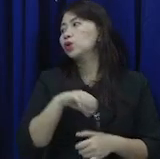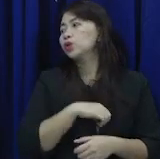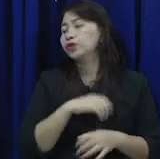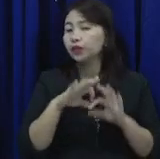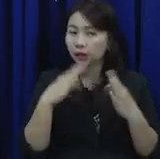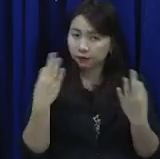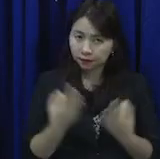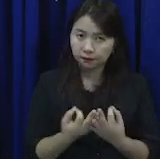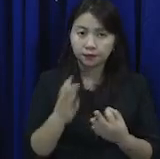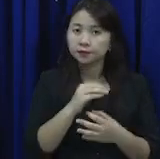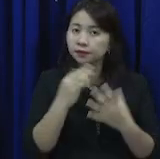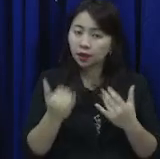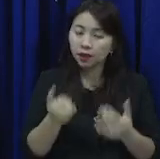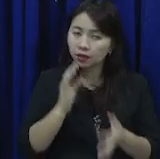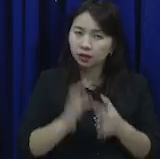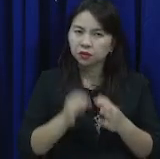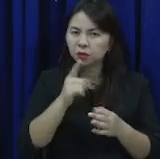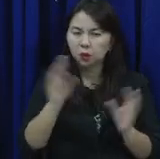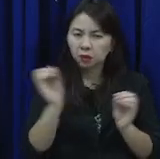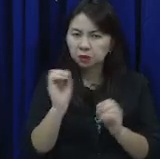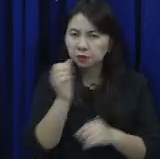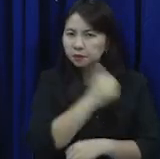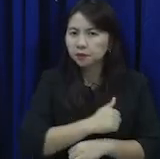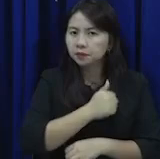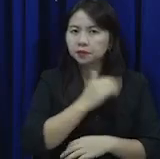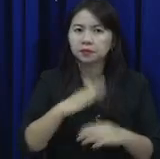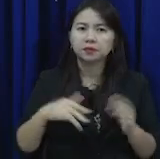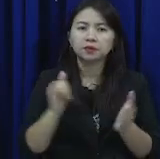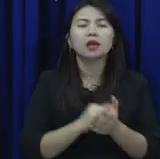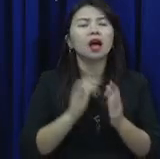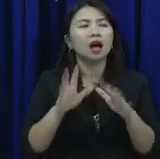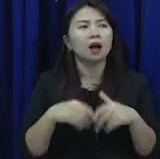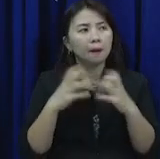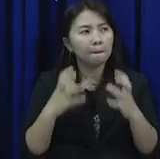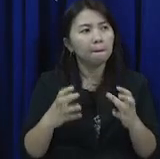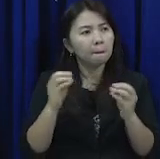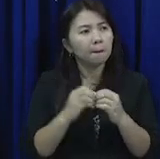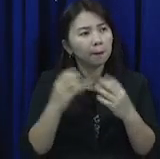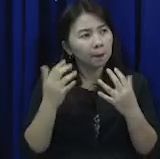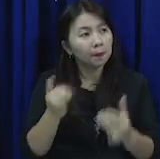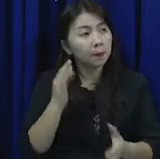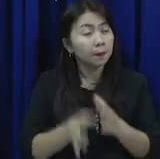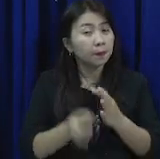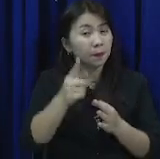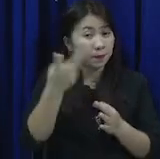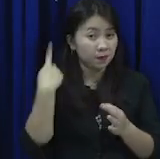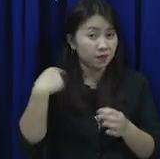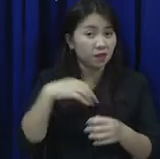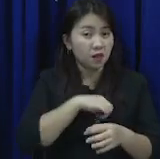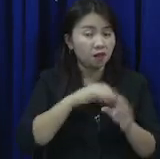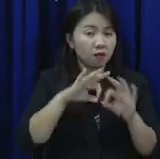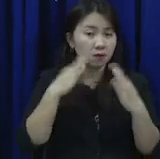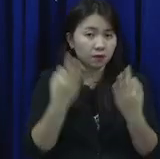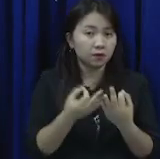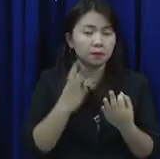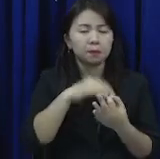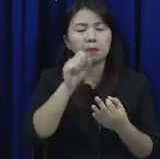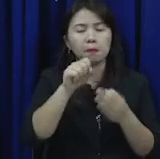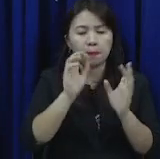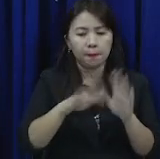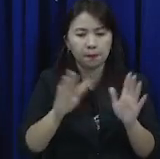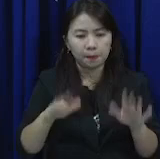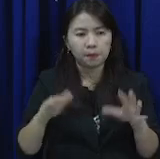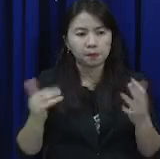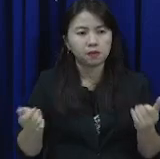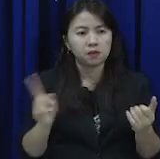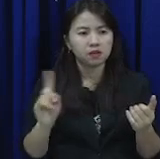eh Kung hindi mo nga nasanay ngayon How much more pa pag may asawa ka na How much more pa pag Nagkaanak na kayo ano